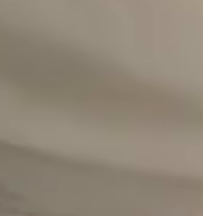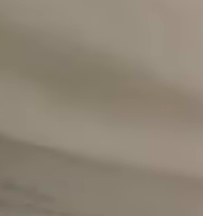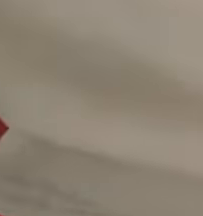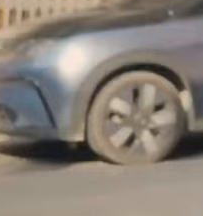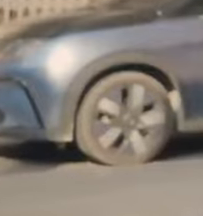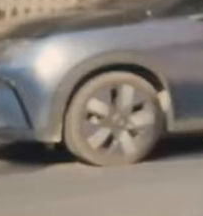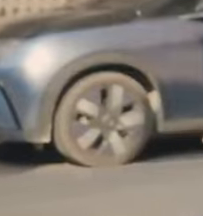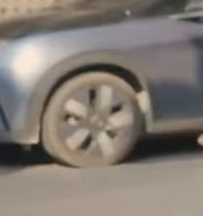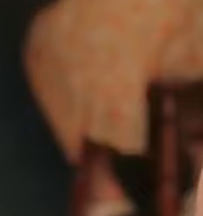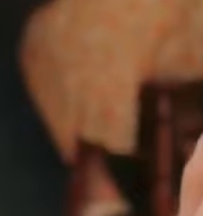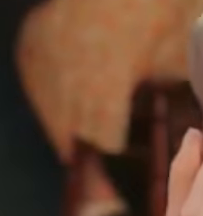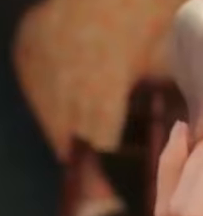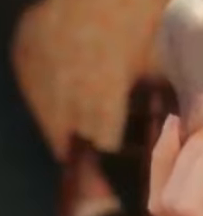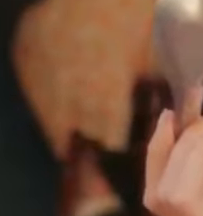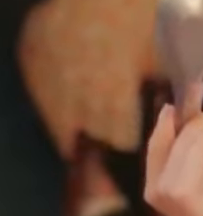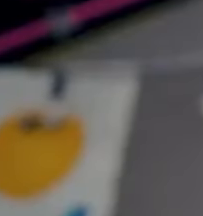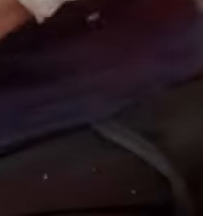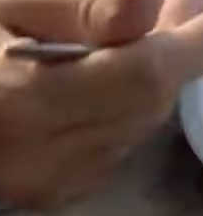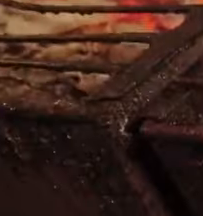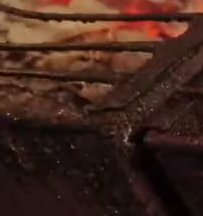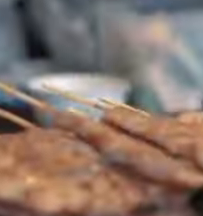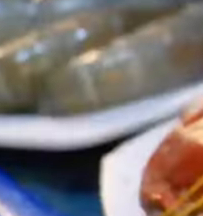อาหารไทยใครๆก็ว่าอร่อย